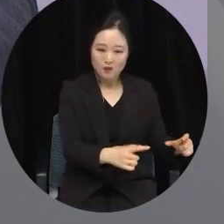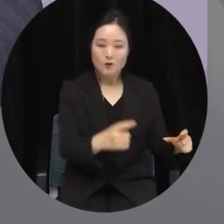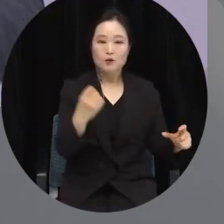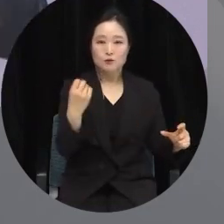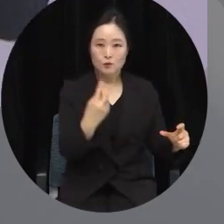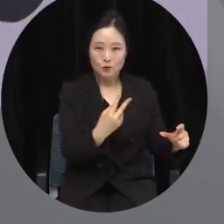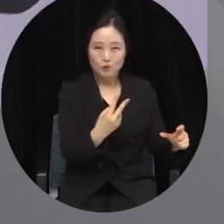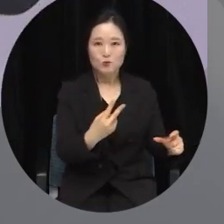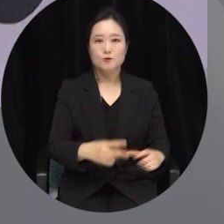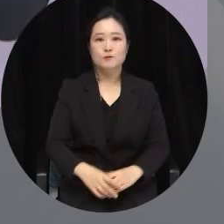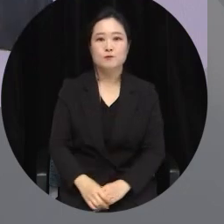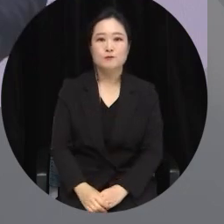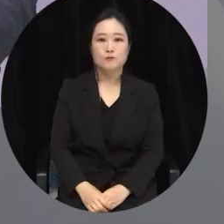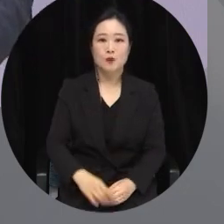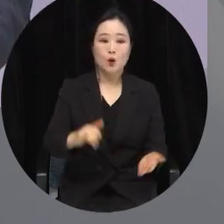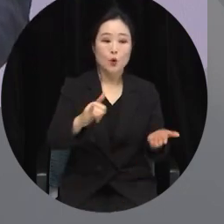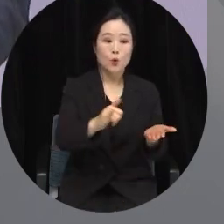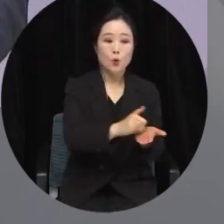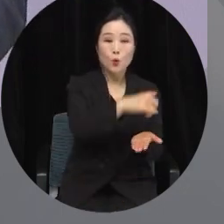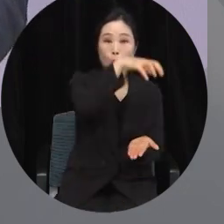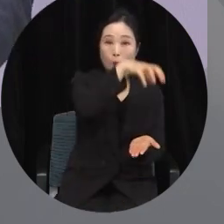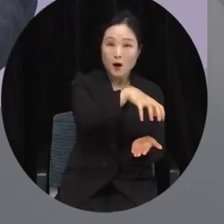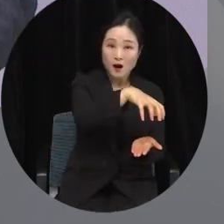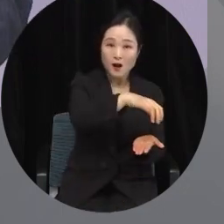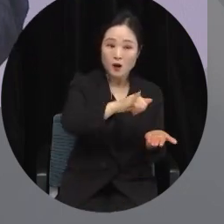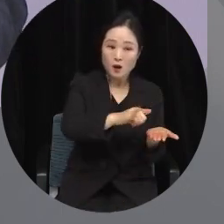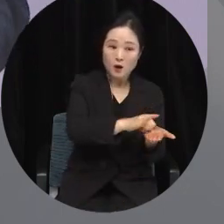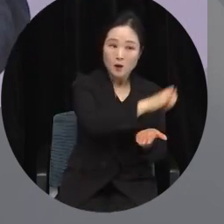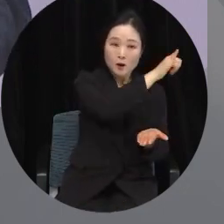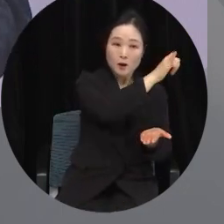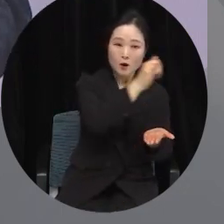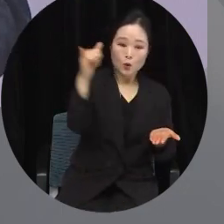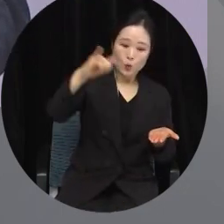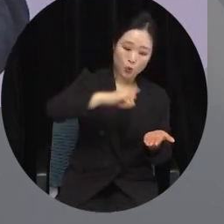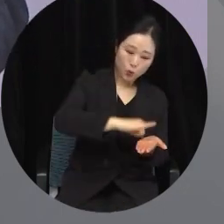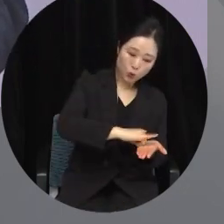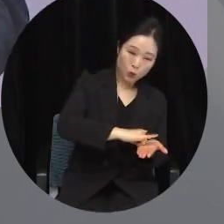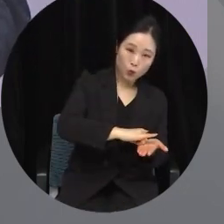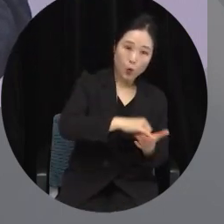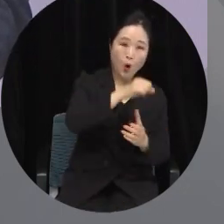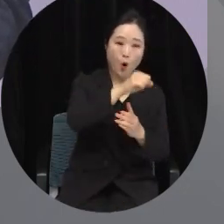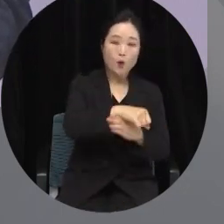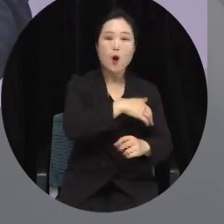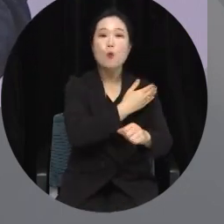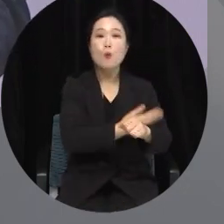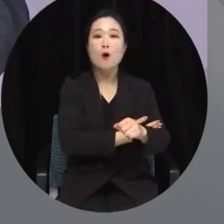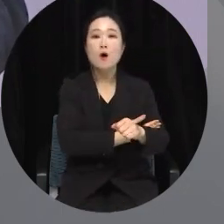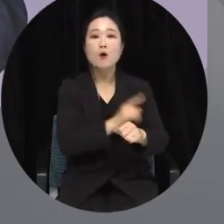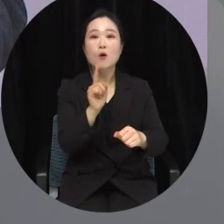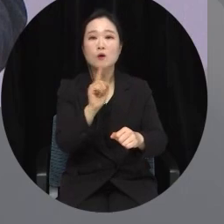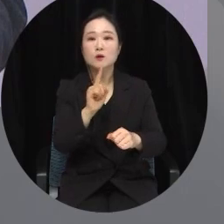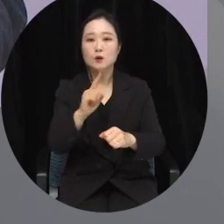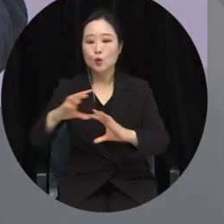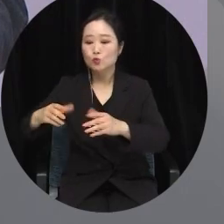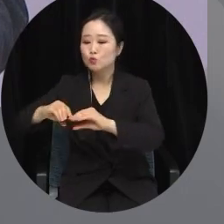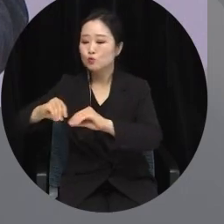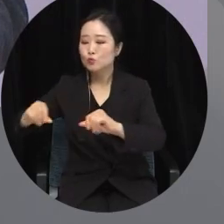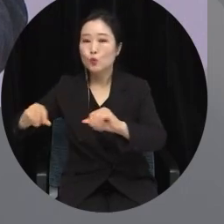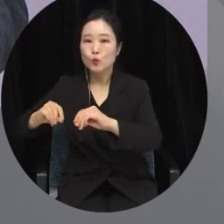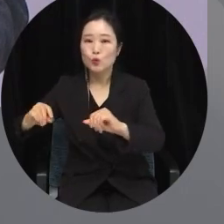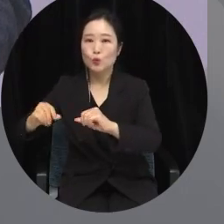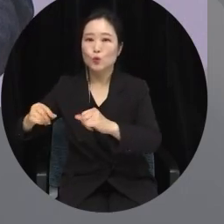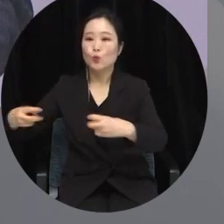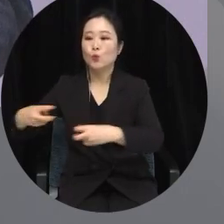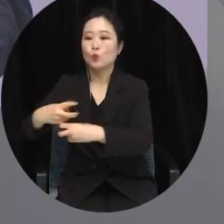그 공항 이착륙 허가권을 갖고 있는 국토교통부와 앞으로 협의할